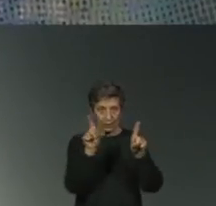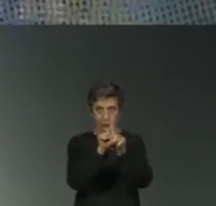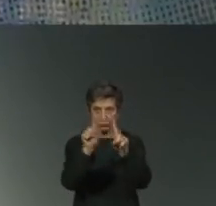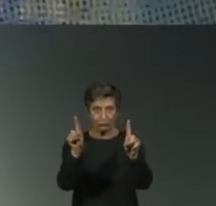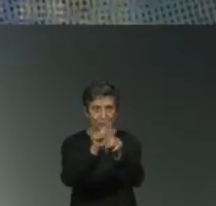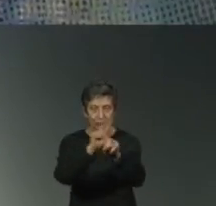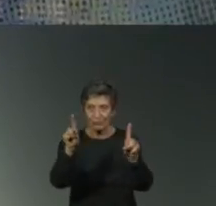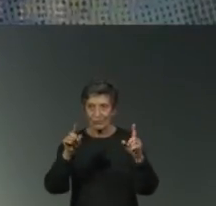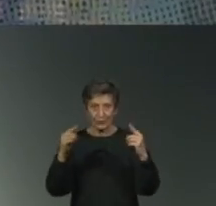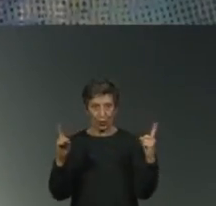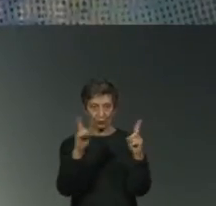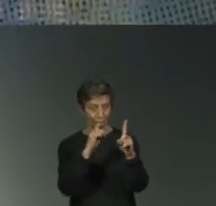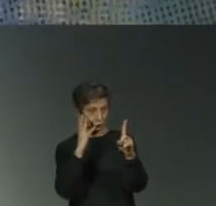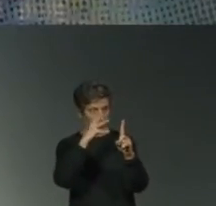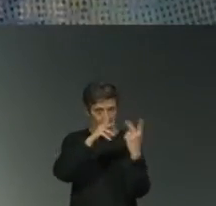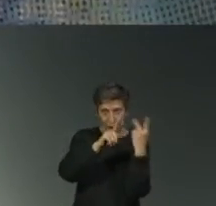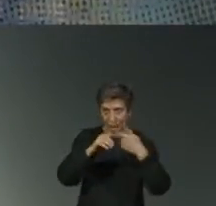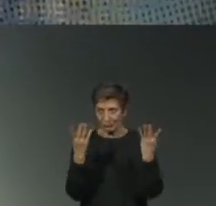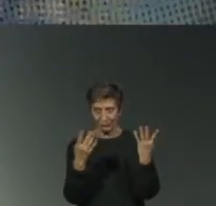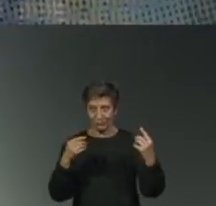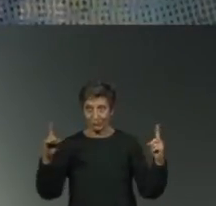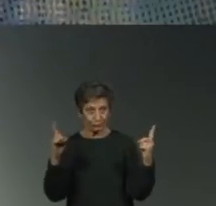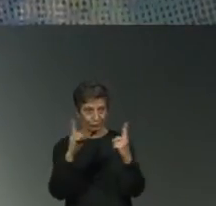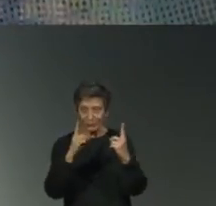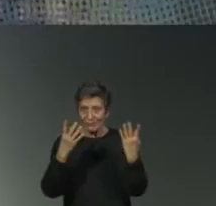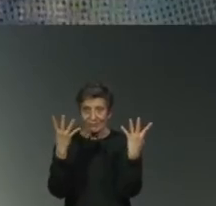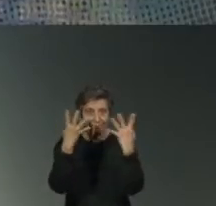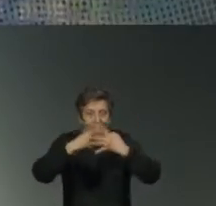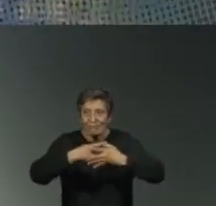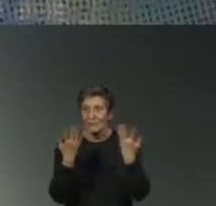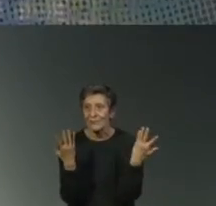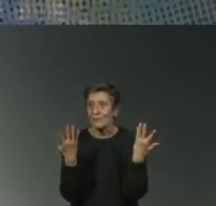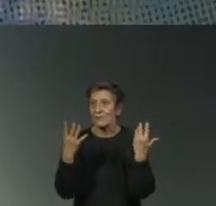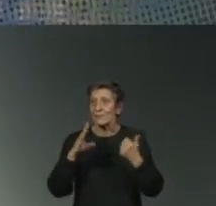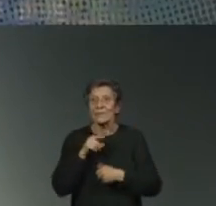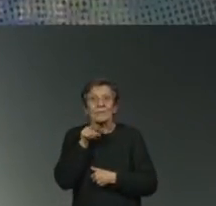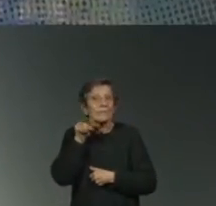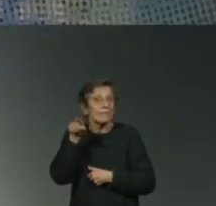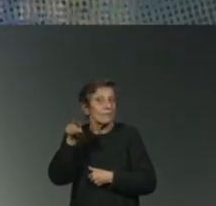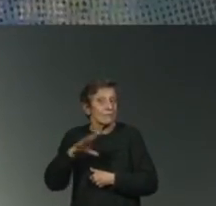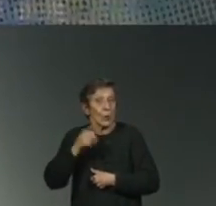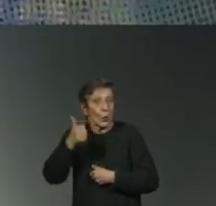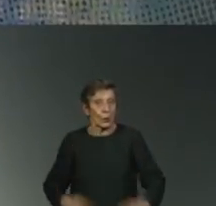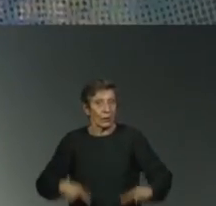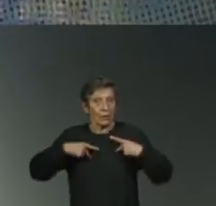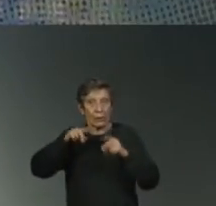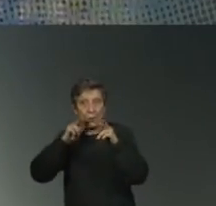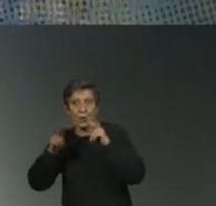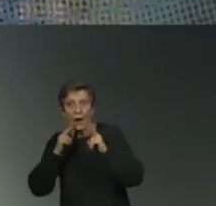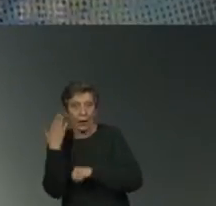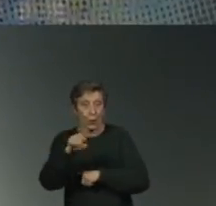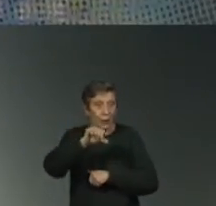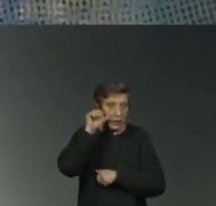en transparence l'une de l'autre, elles vivront la même chose, l'une en Bretagne, l'autre à Dijon. Et puis, par moments,